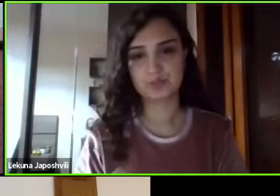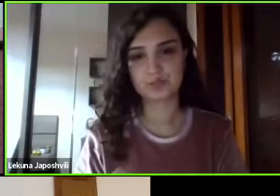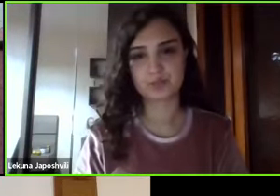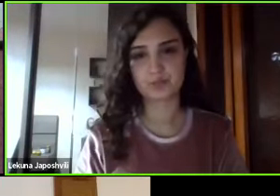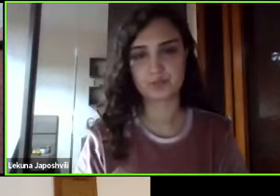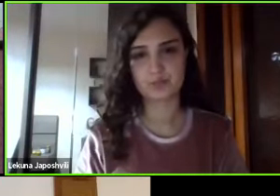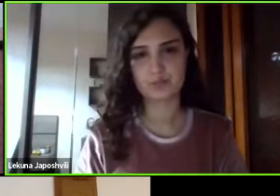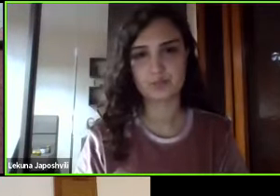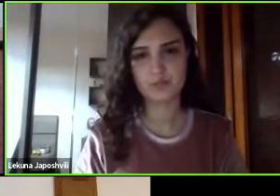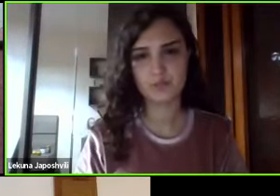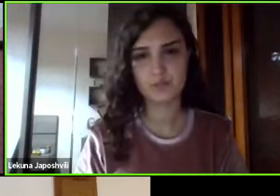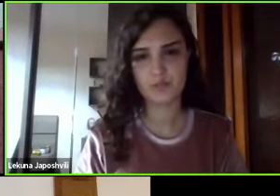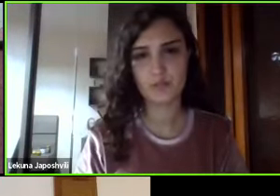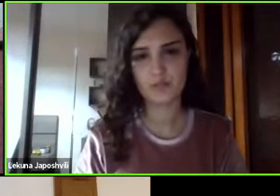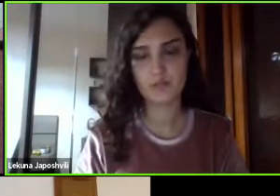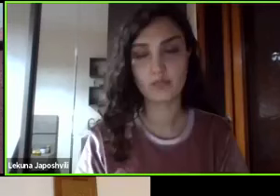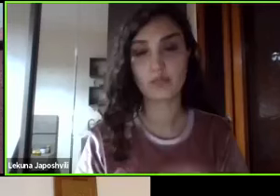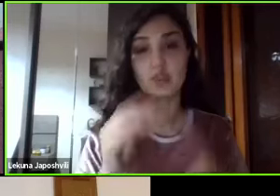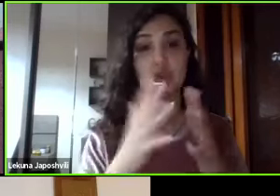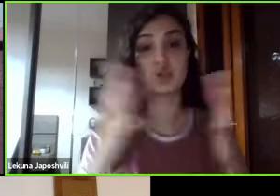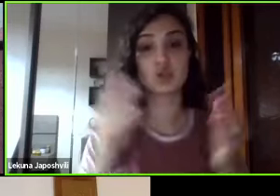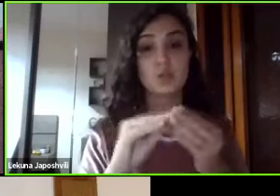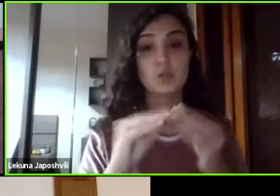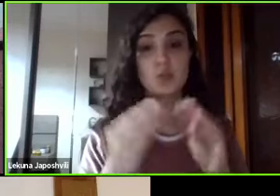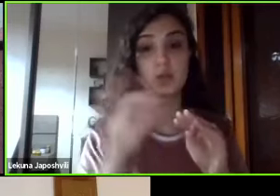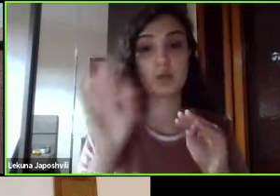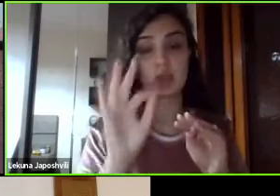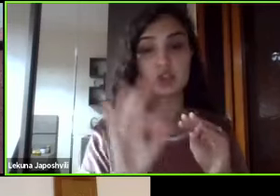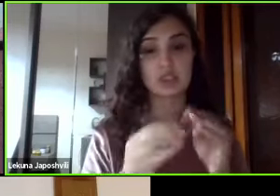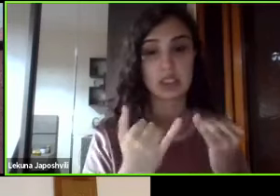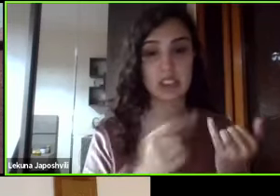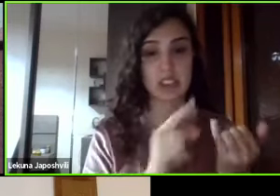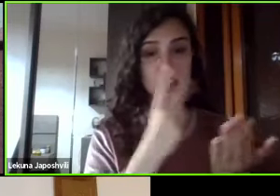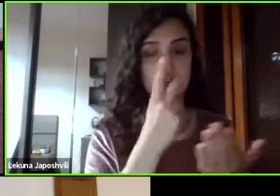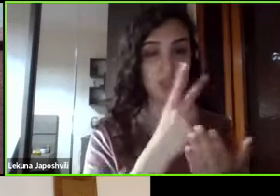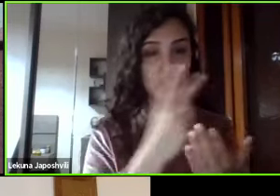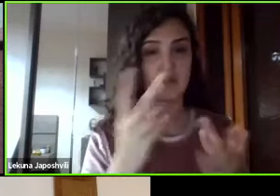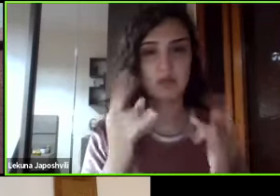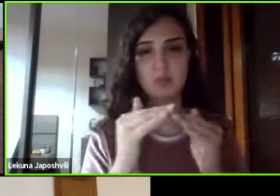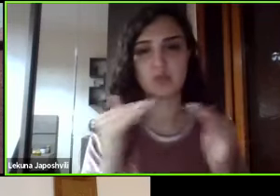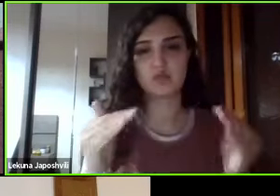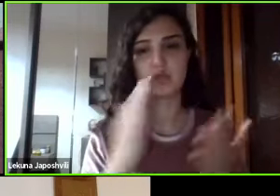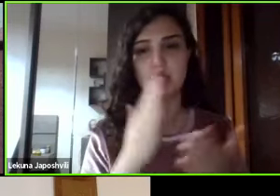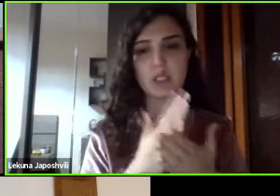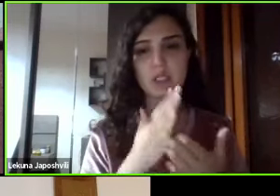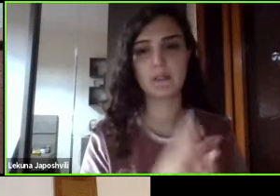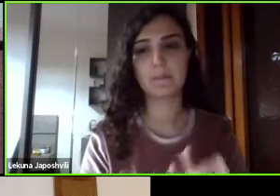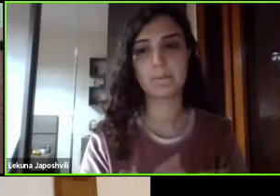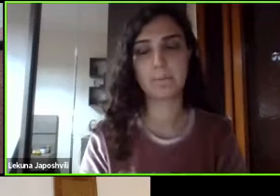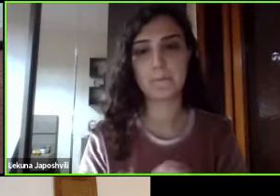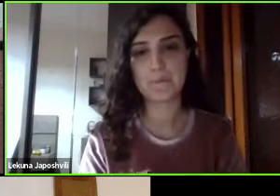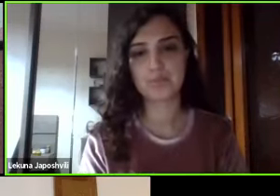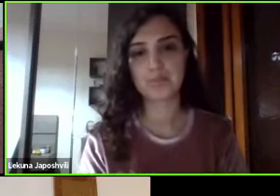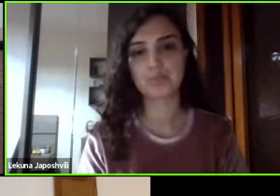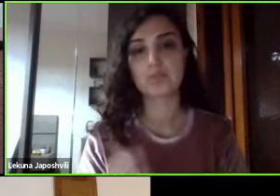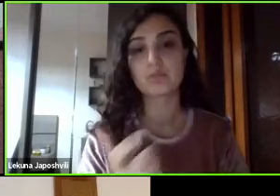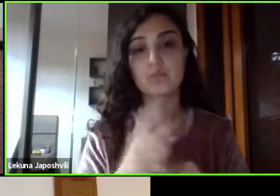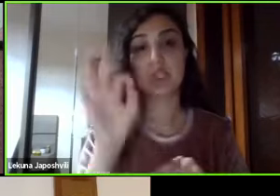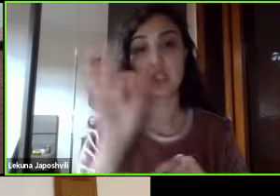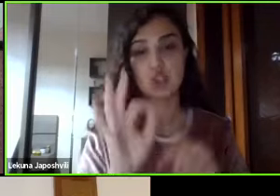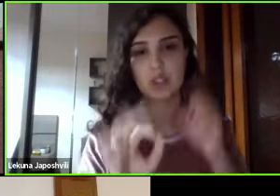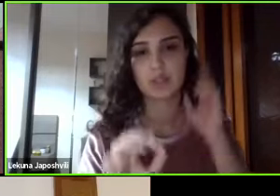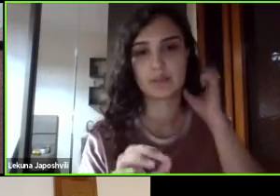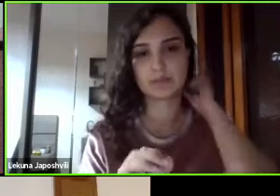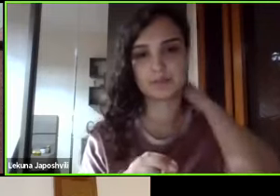ყველაზე ხშირი პრობლემა, რასაც დღეს მე ვხედავ, ხო, ეს არის, რომ ბავშვები აწყდებიან ძალიან ხშირად,